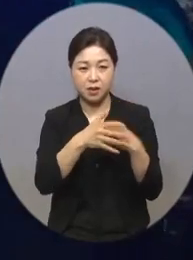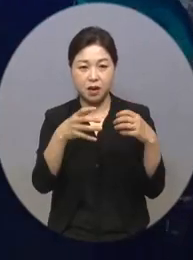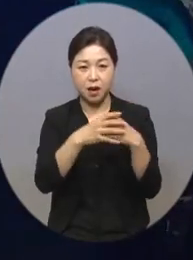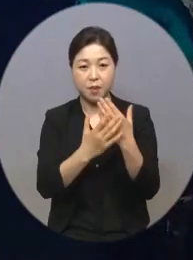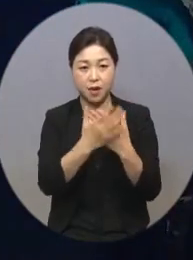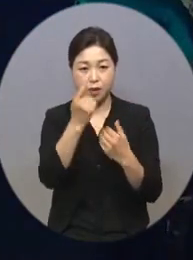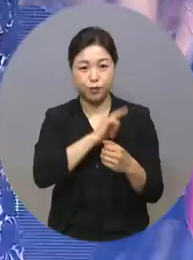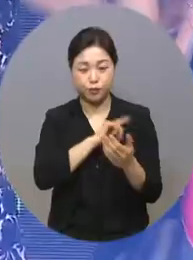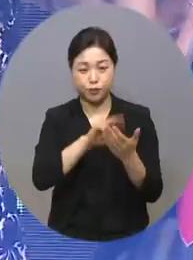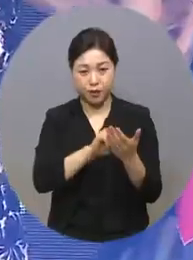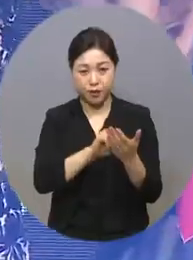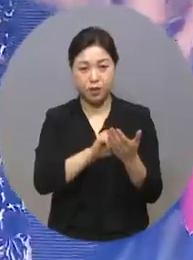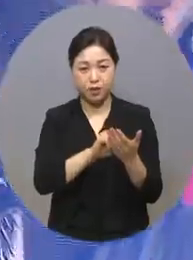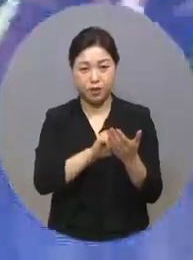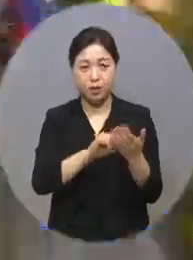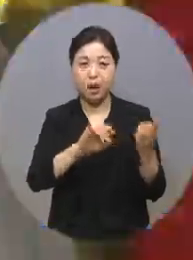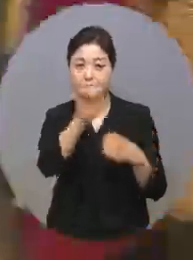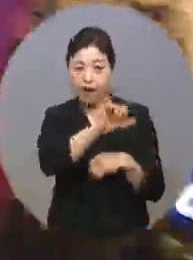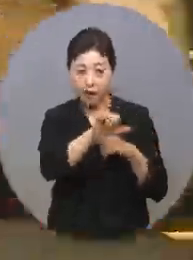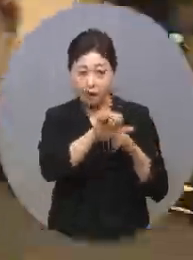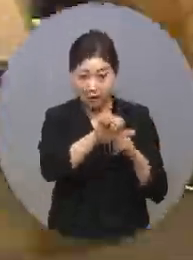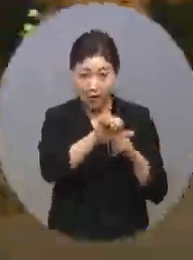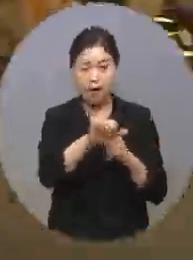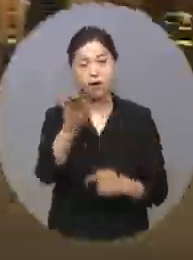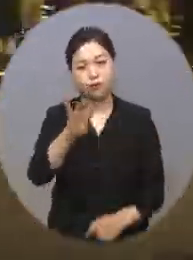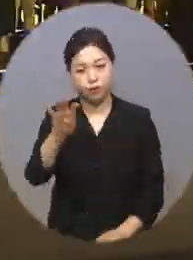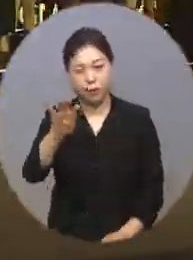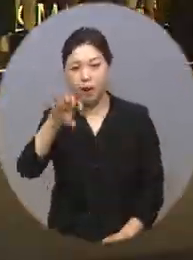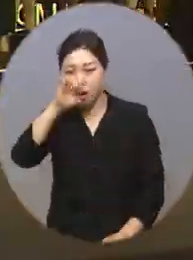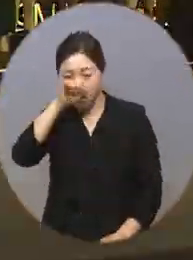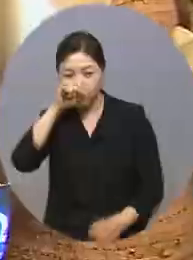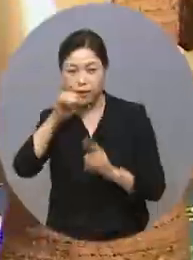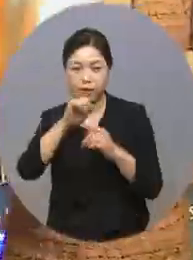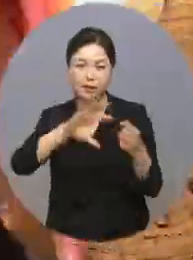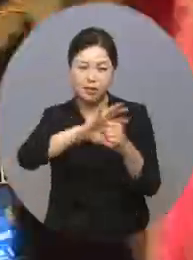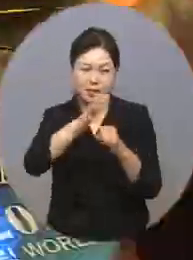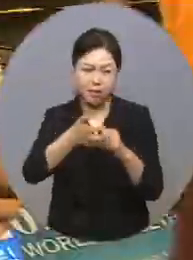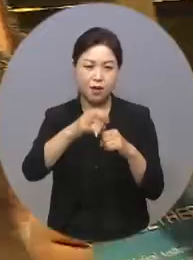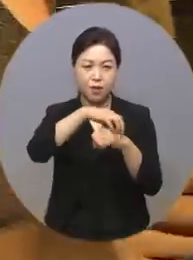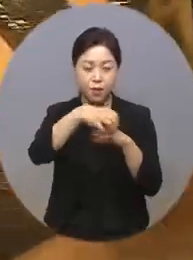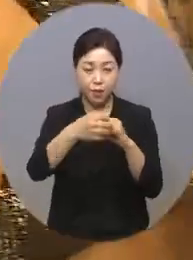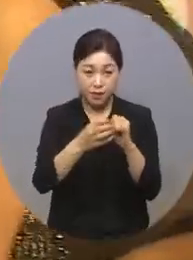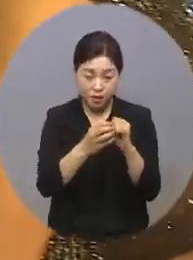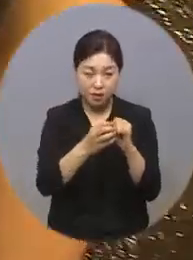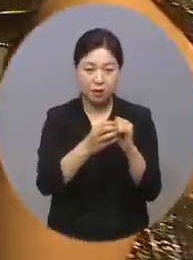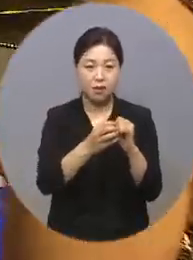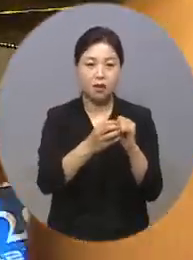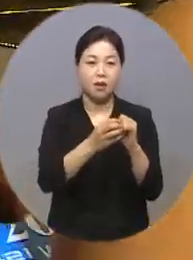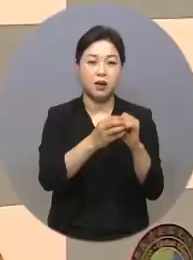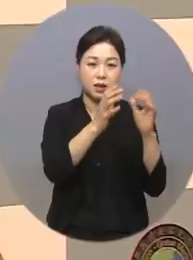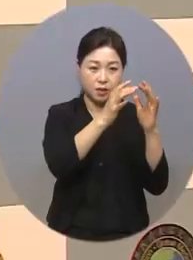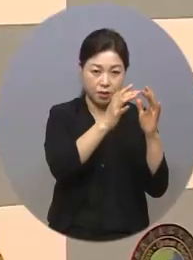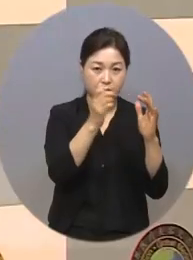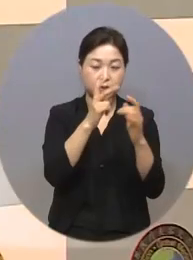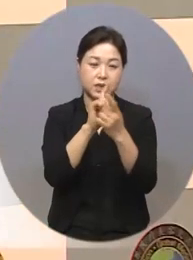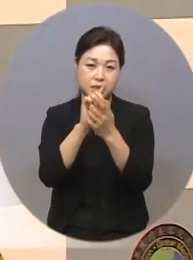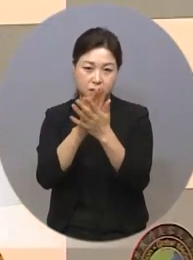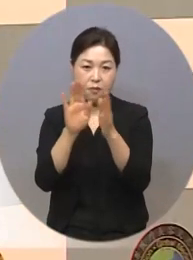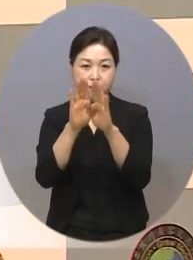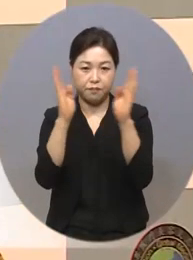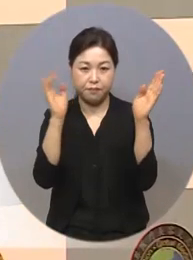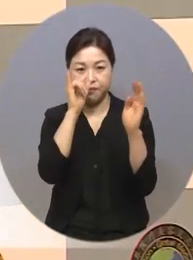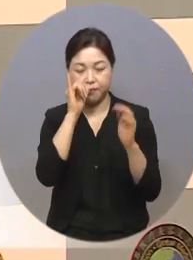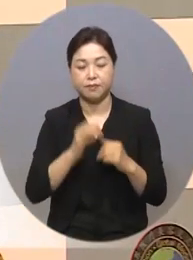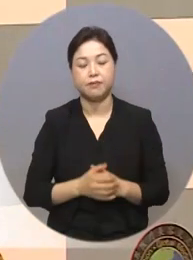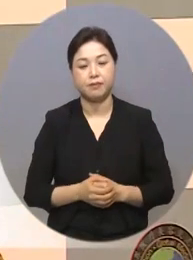하나로를 주제로 한 행사는 아시아를 넘어 유럽과 아프리카 등 전 세계에서 온 오프라인으로 개최됐습니다. 제13회